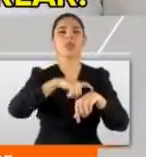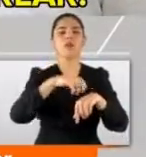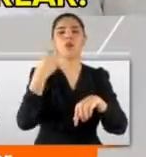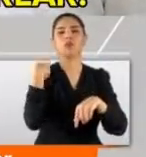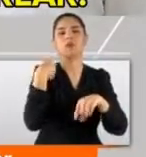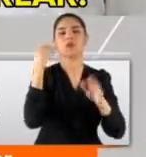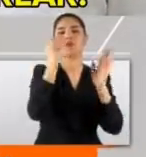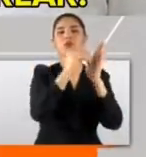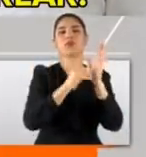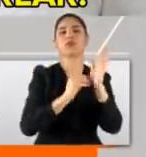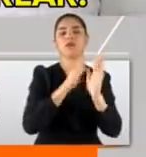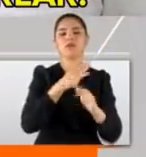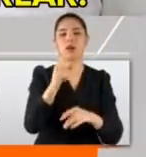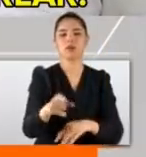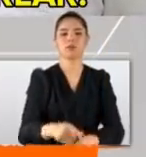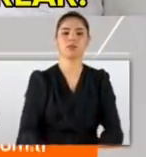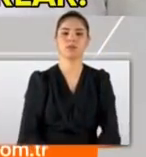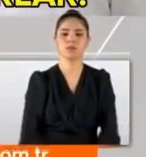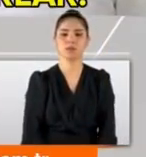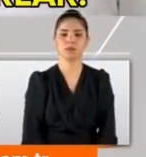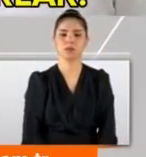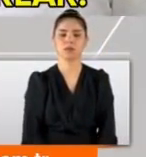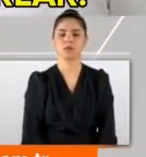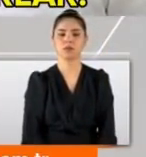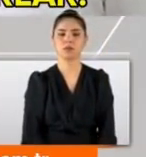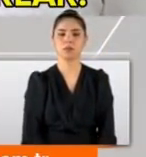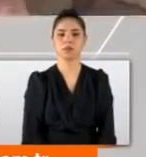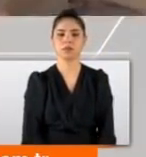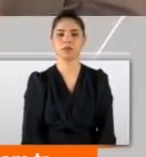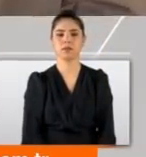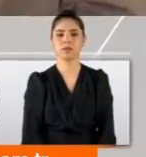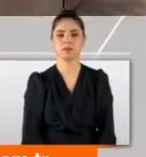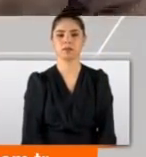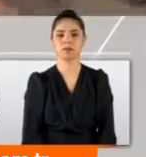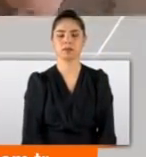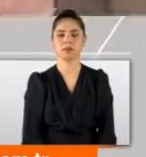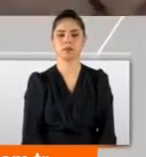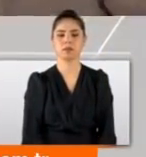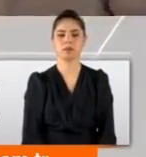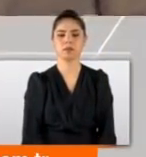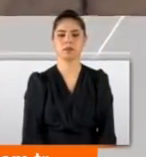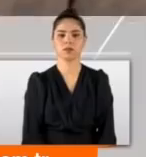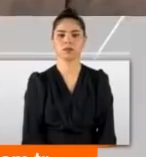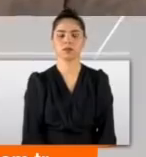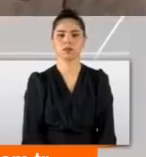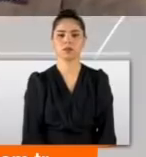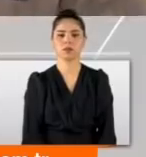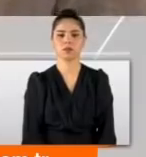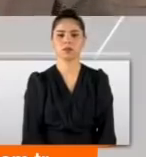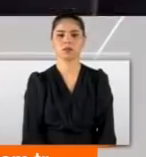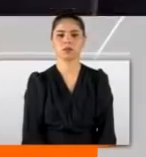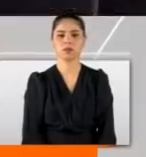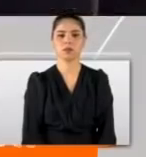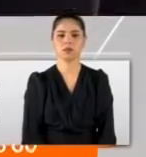Üretici firmalar art niyet içerisinde yumurtaları gezen tavuk ve organik yumurtasına çeviriyorlar. Oturduğu yerde önüne atıyorlar, hazır buğdayı